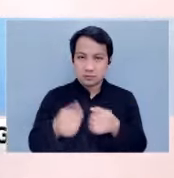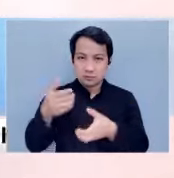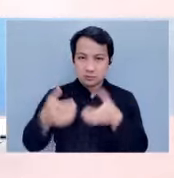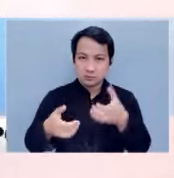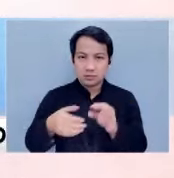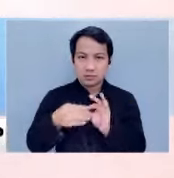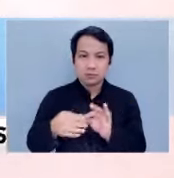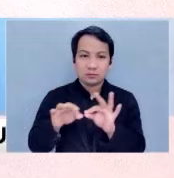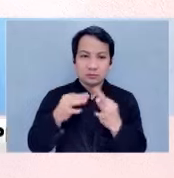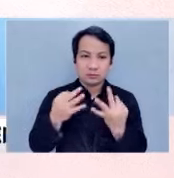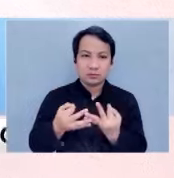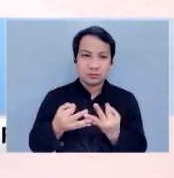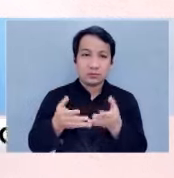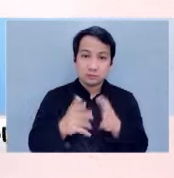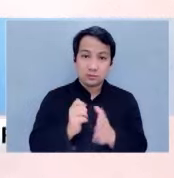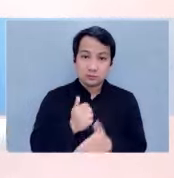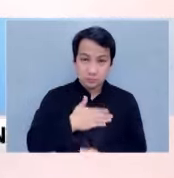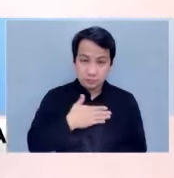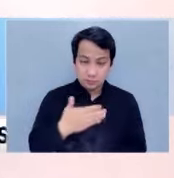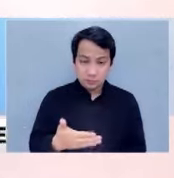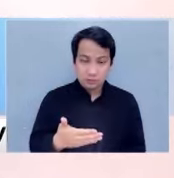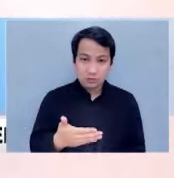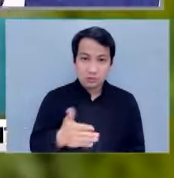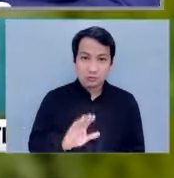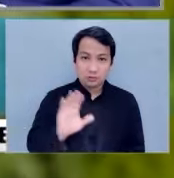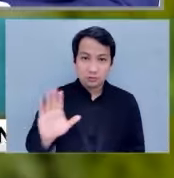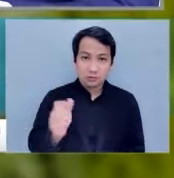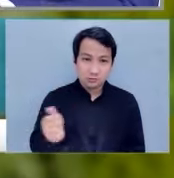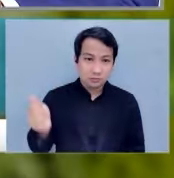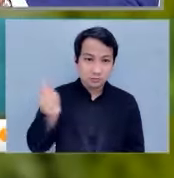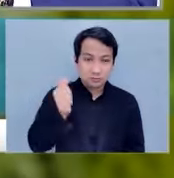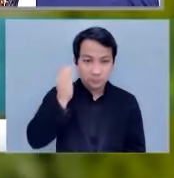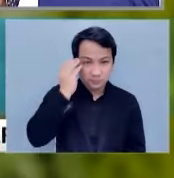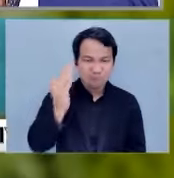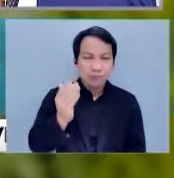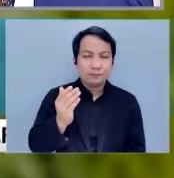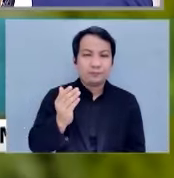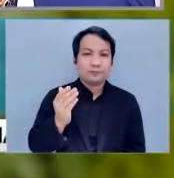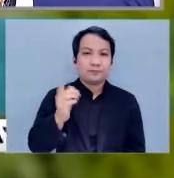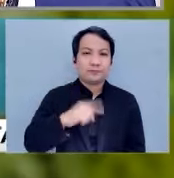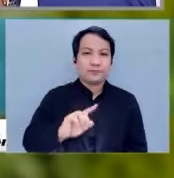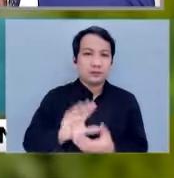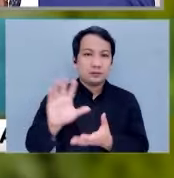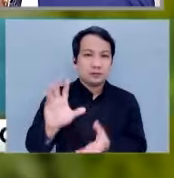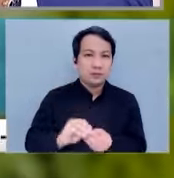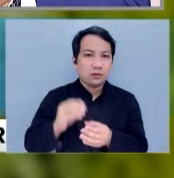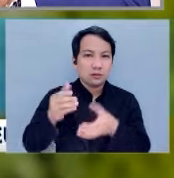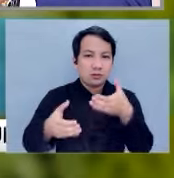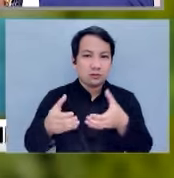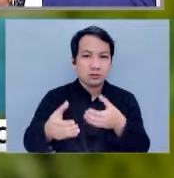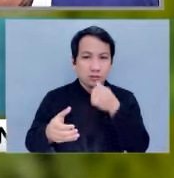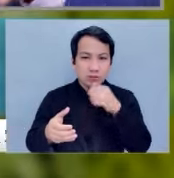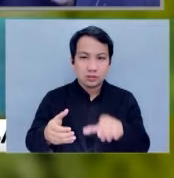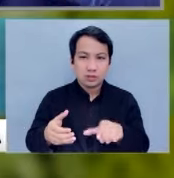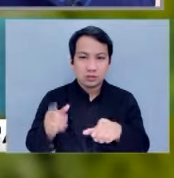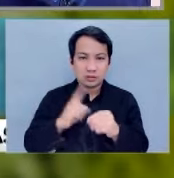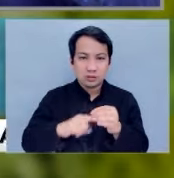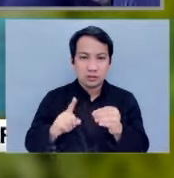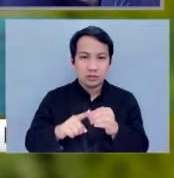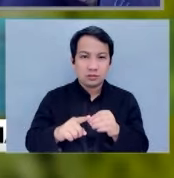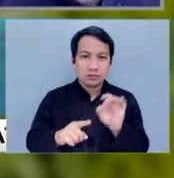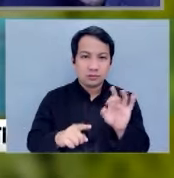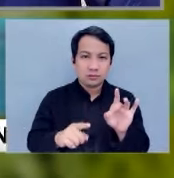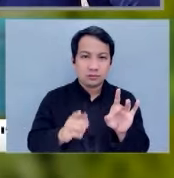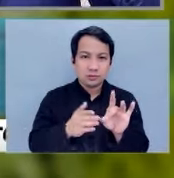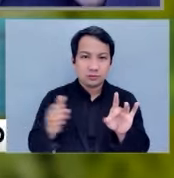na nagmabuting loob na siyang tumayo muna ng guardian, kahit na may court order pa, pag tungtong niya ng 18, nawawala na